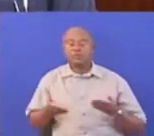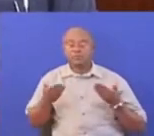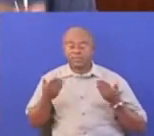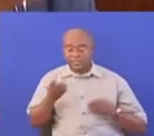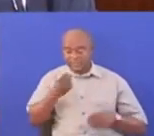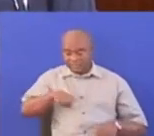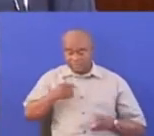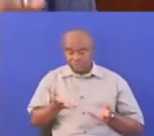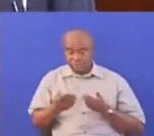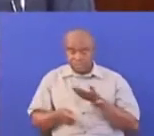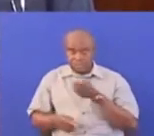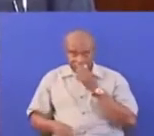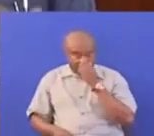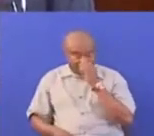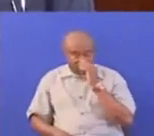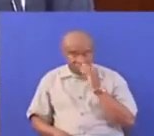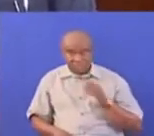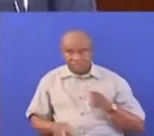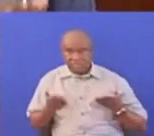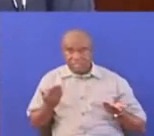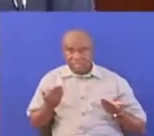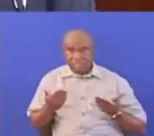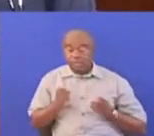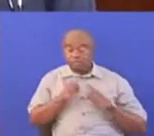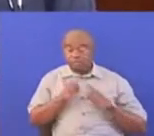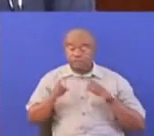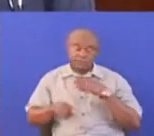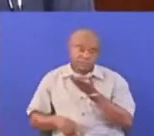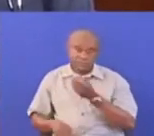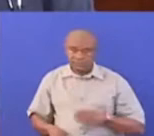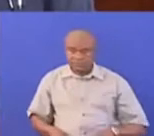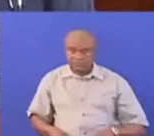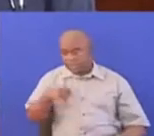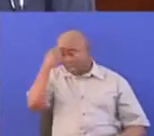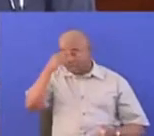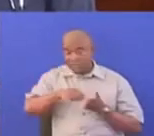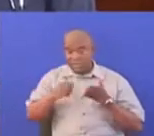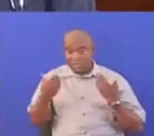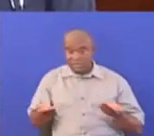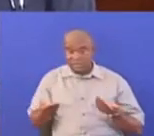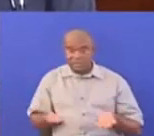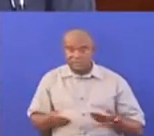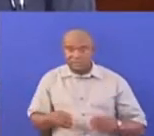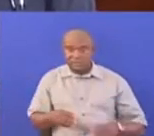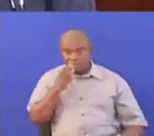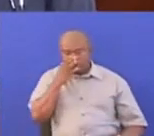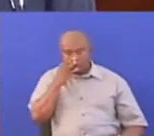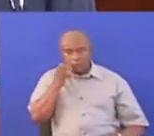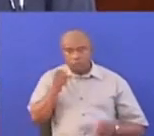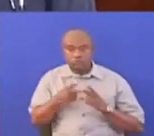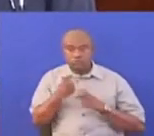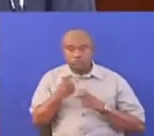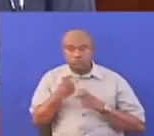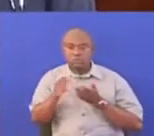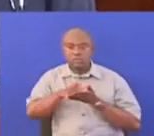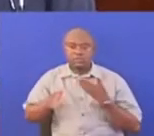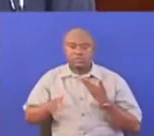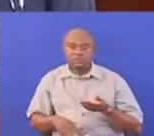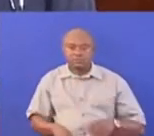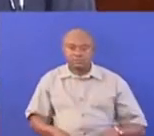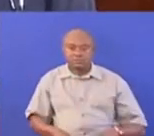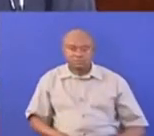ambao tunahitaji kutumia maeneo yale. Tofauti na hapo, maana yake tutakuwa hatujatatua tatizo la msingi. Hapa